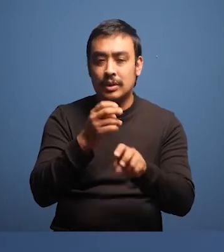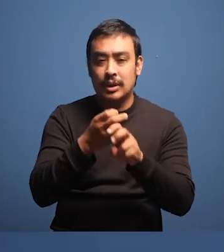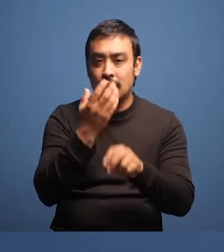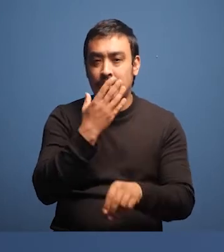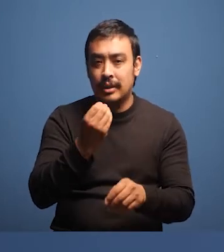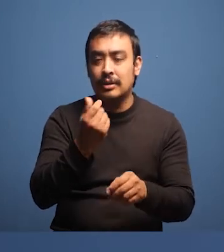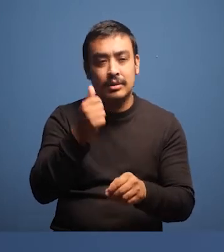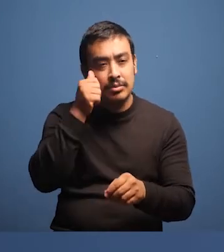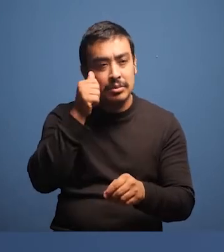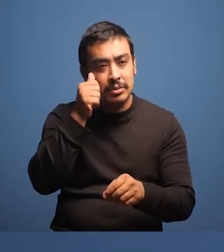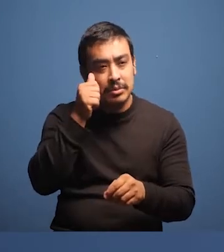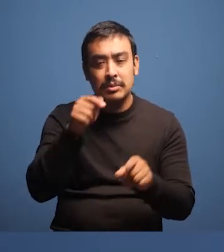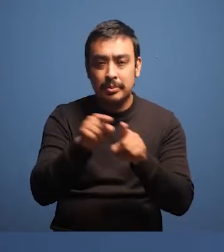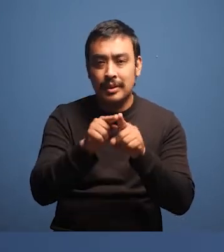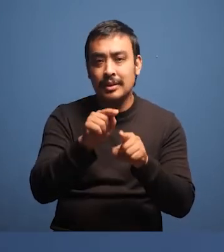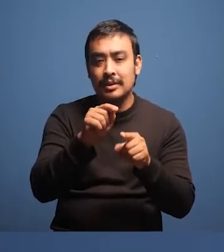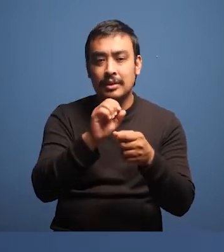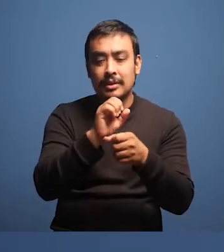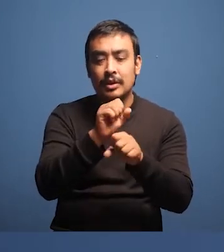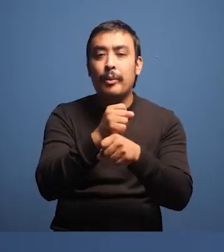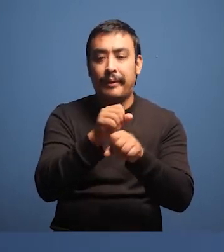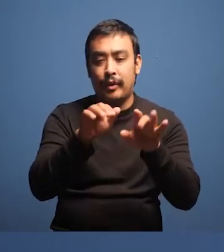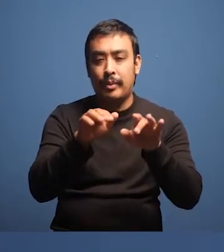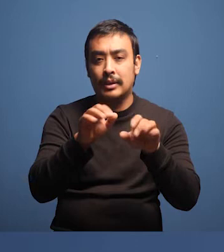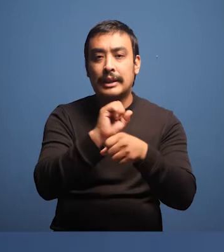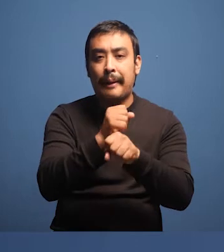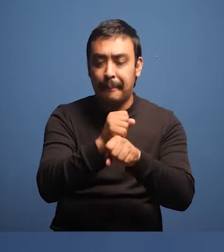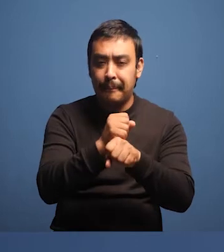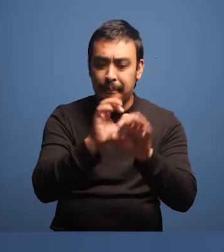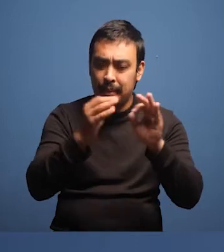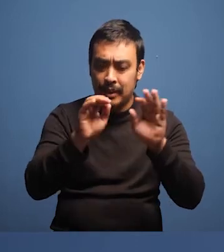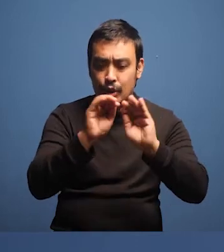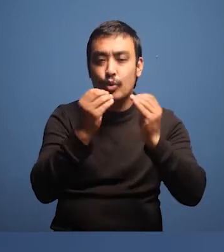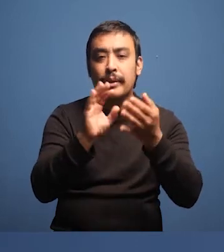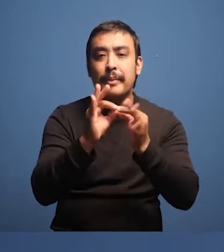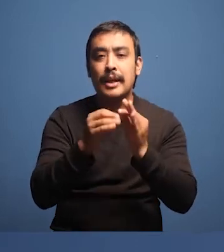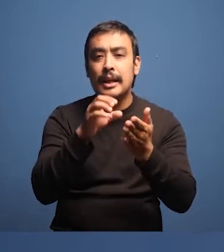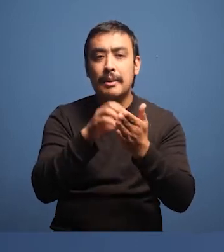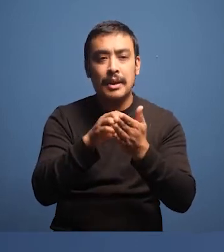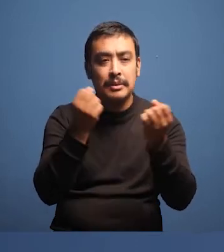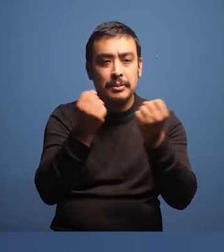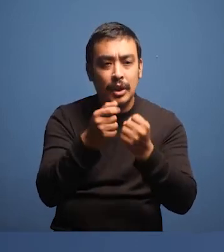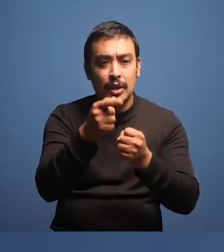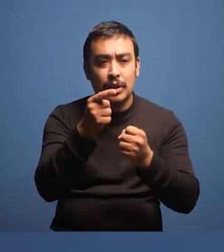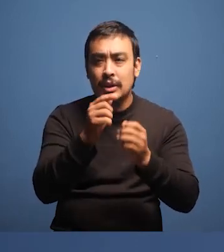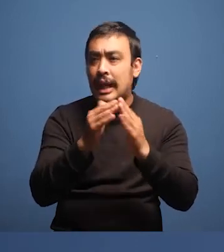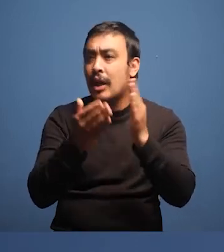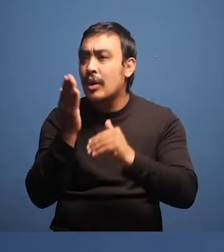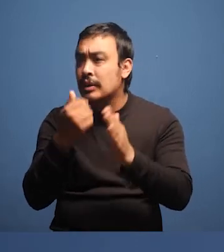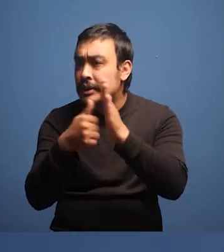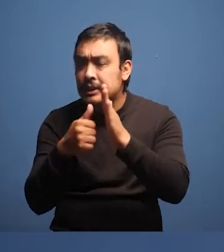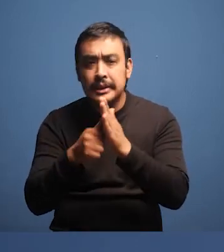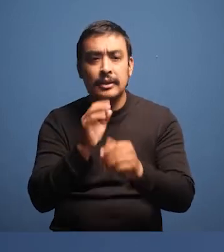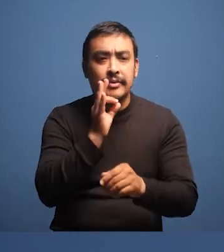गरिरहनु भएको साइबर स्टकिङ भनिन्छ यसलाई जुन चाहिँ मान्छेहरूले चाहिँ डिफ्रेन्ट सोसियल मिडिया प्लेटफर्ममा चाहिँ स्टक गर्ने अनि ऊ चाहिँ कता गयो हामीले